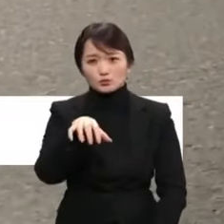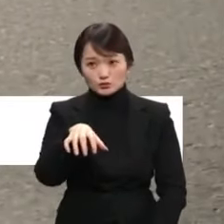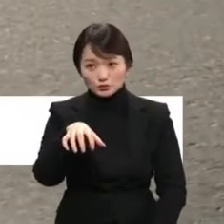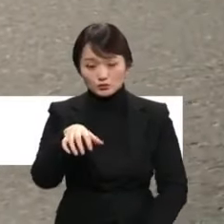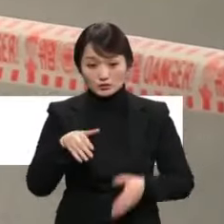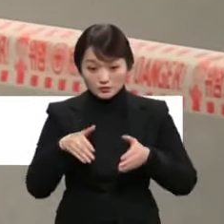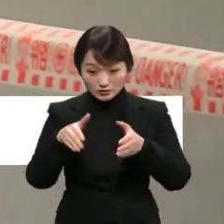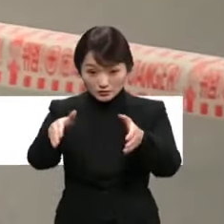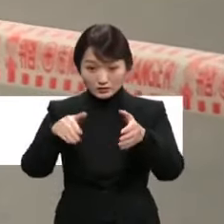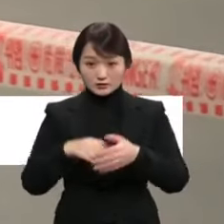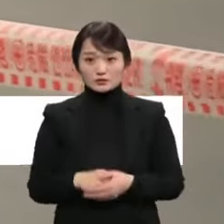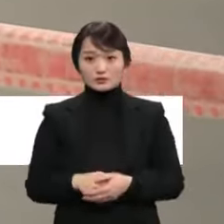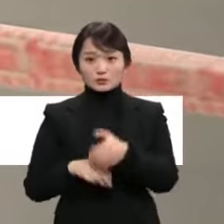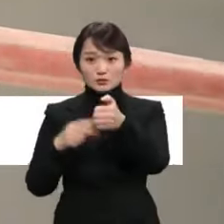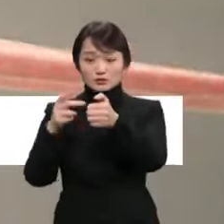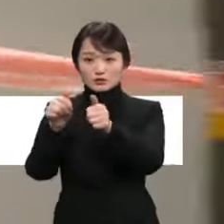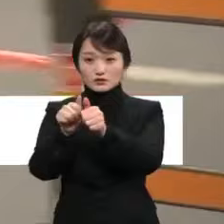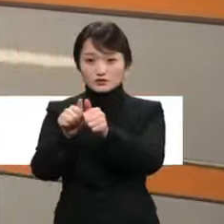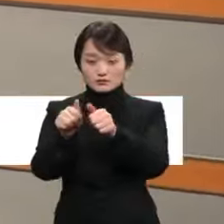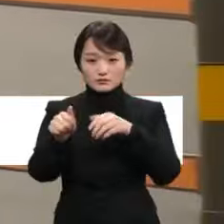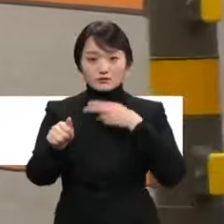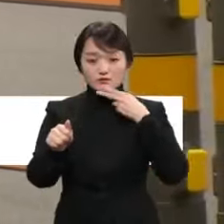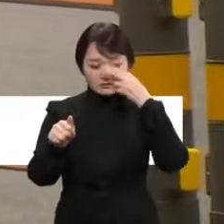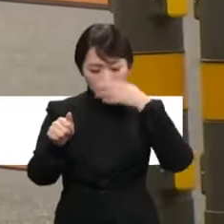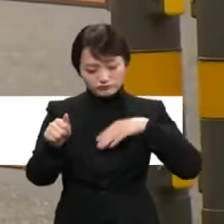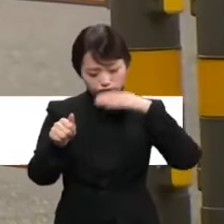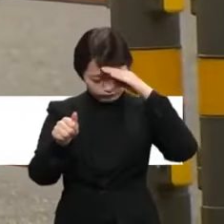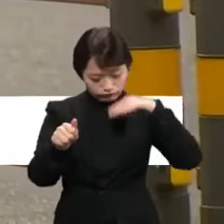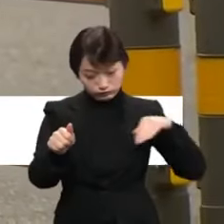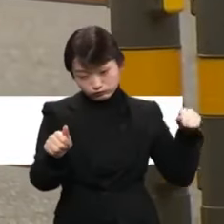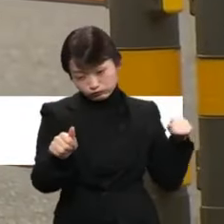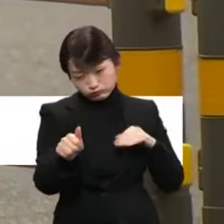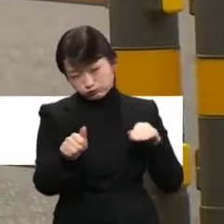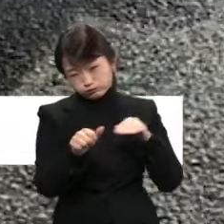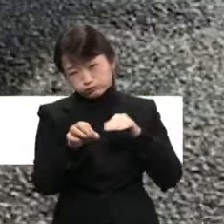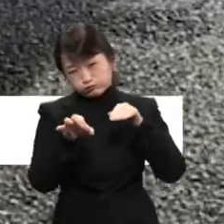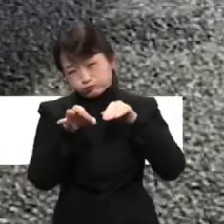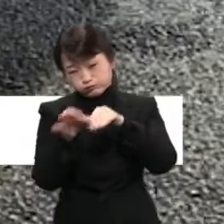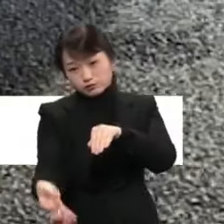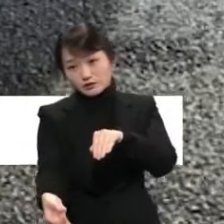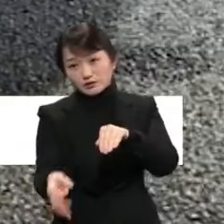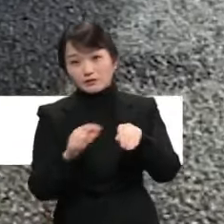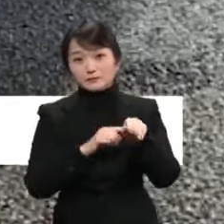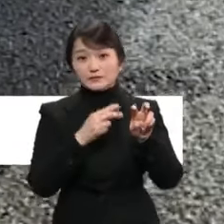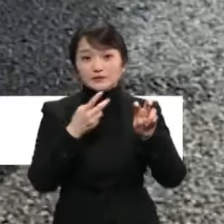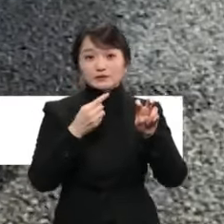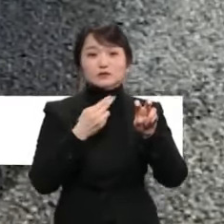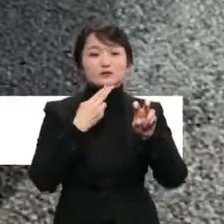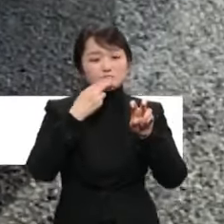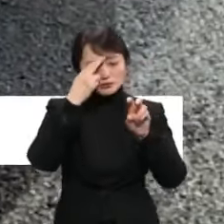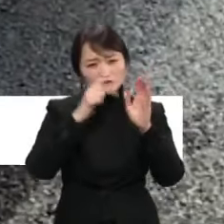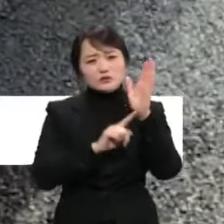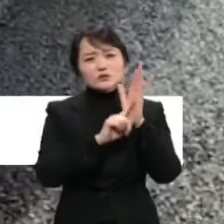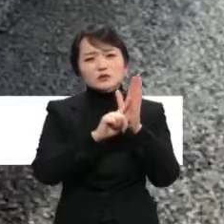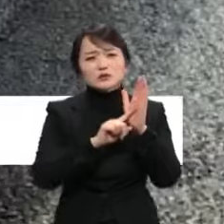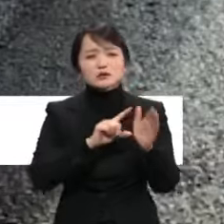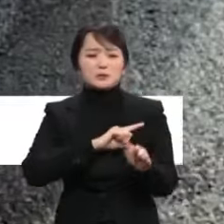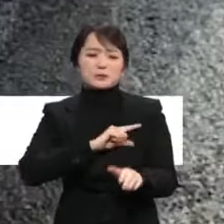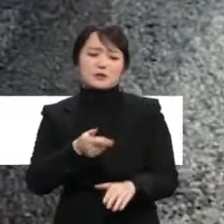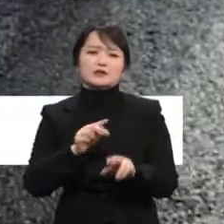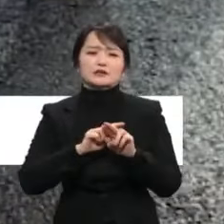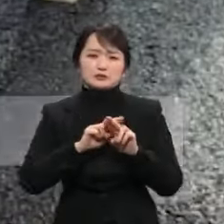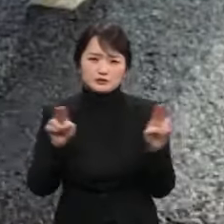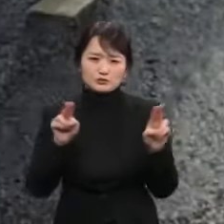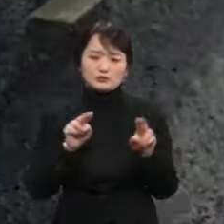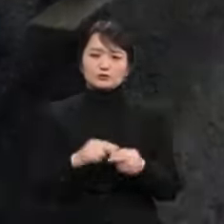남성이 음주운전 차량에 치여 숨졌습니다. 20대 운전자의 당시 혈중 알코올 농도는 면허 취소